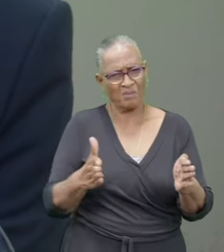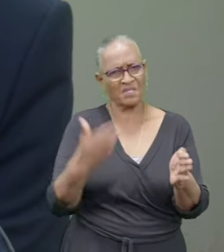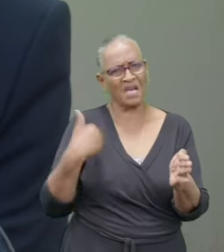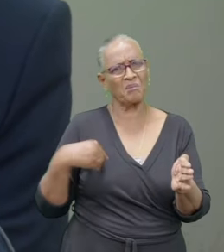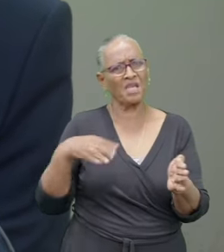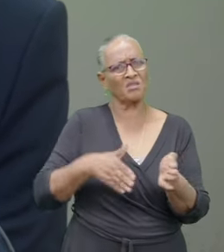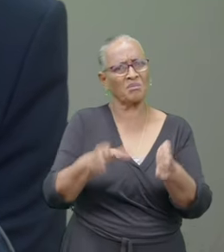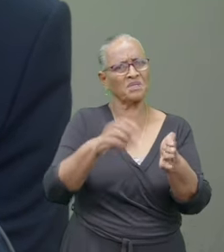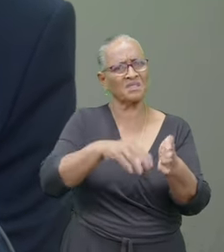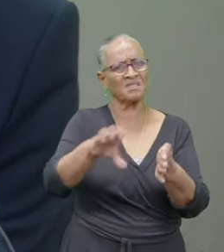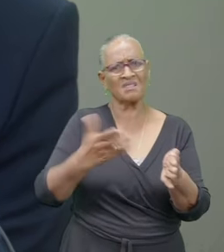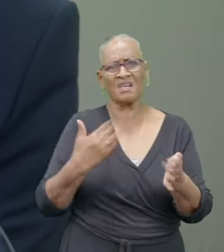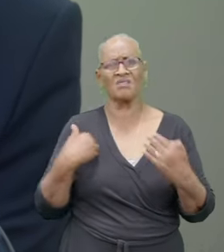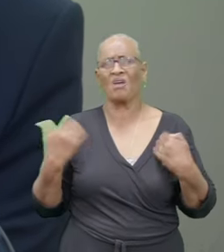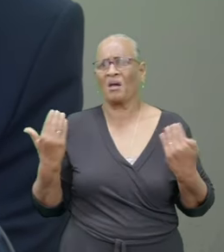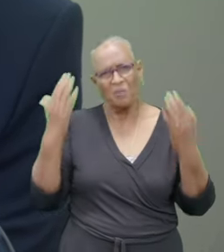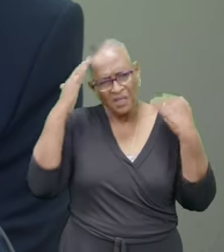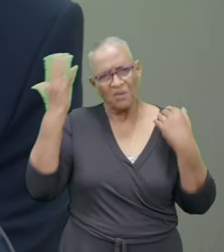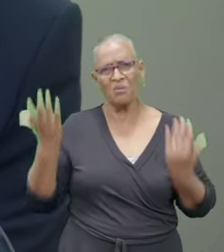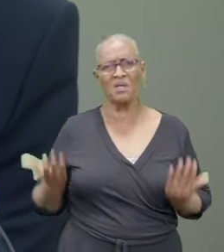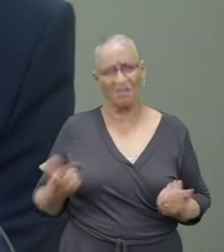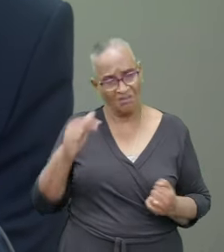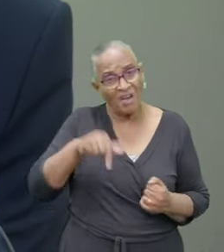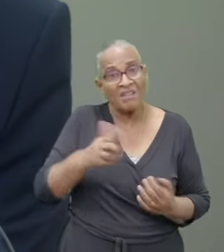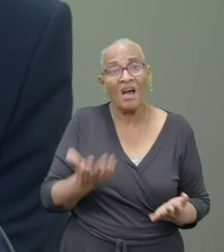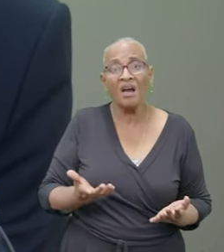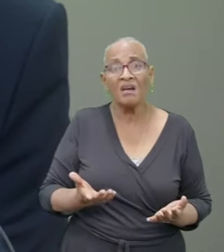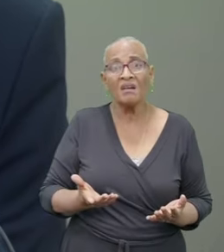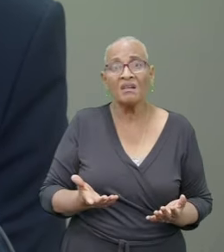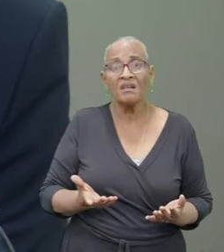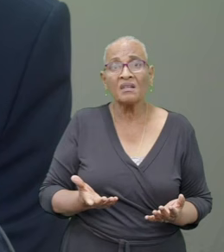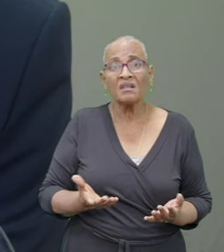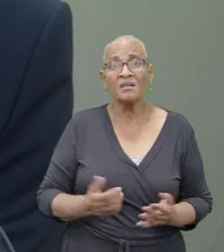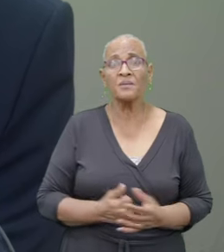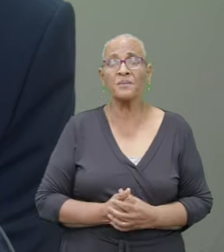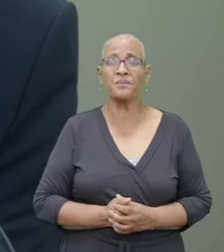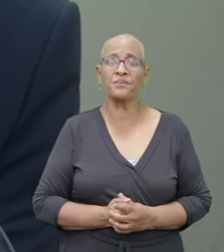Oké? Vandaag, we hadden het over vandaag.